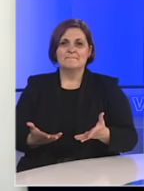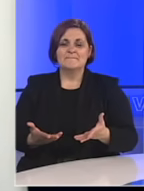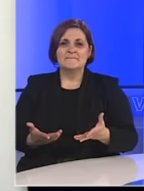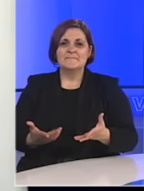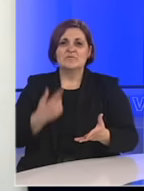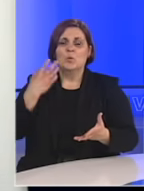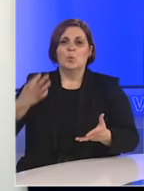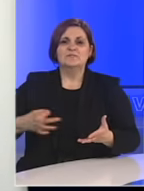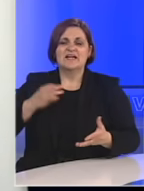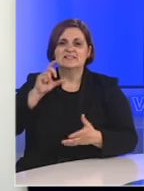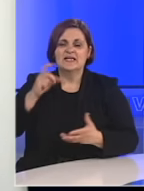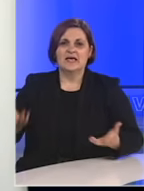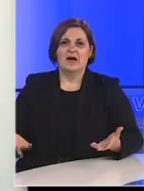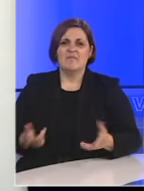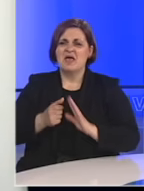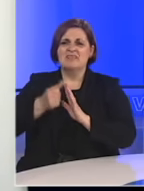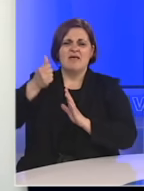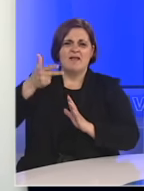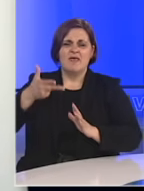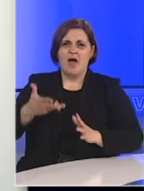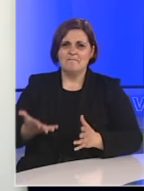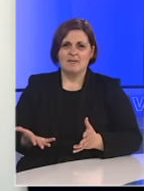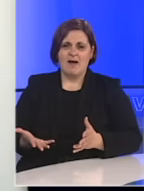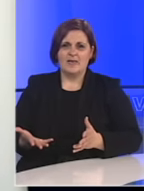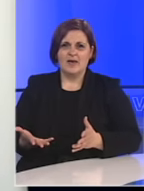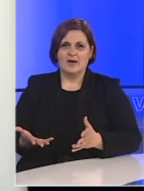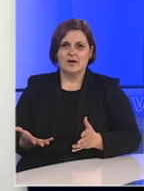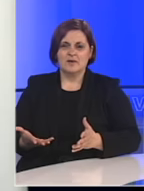u zdravstvu, da ne nabrajam sada